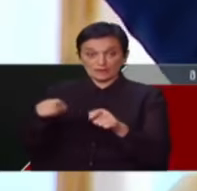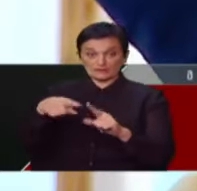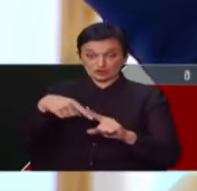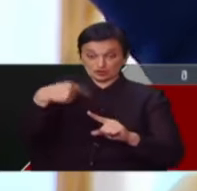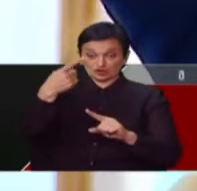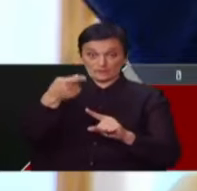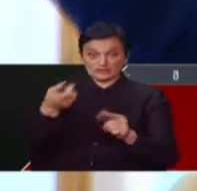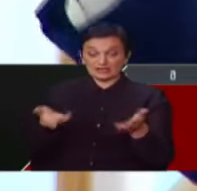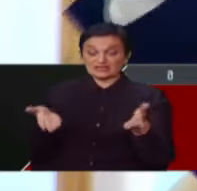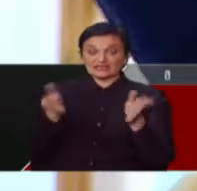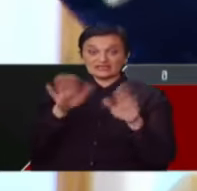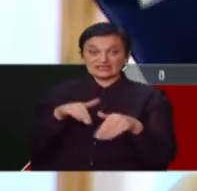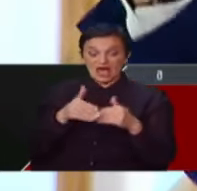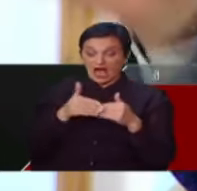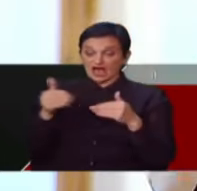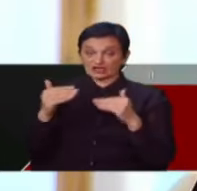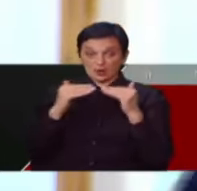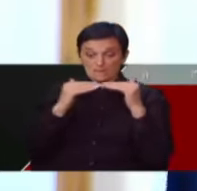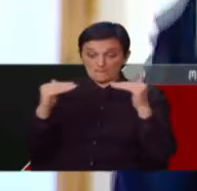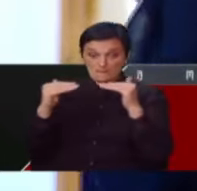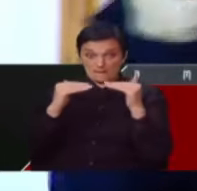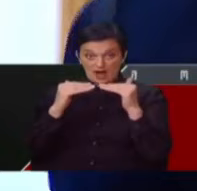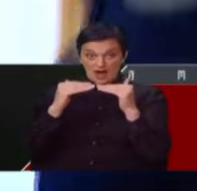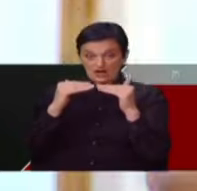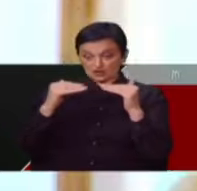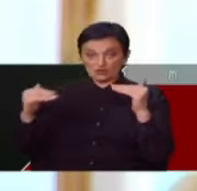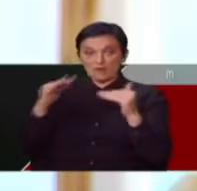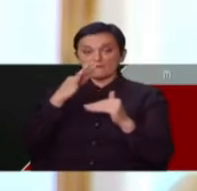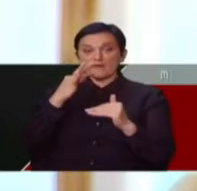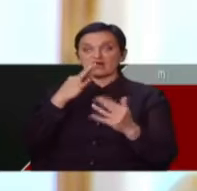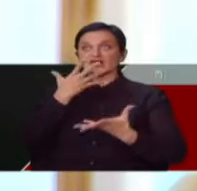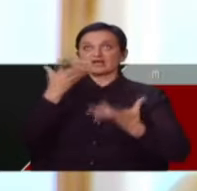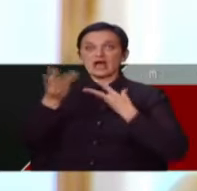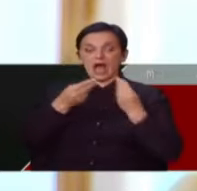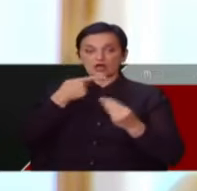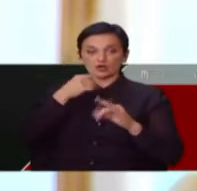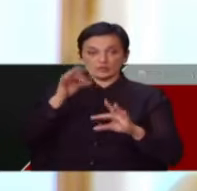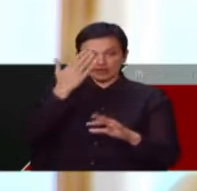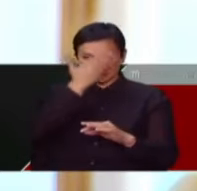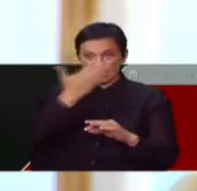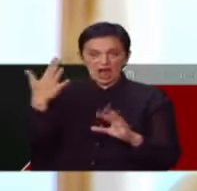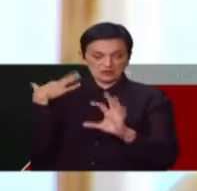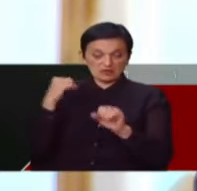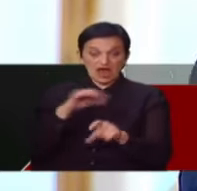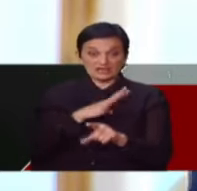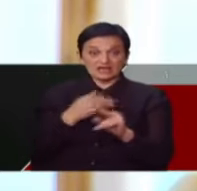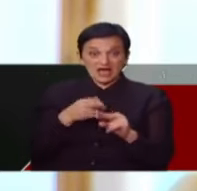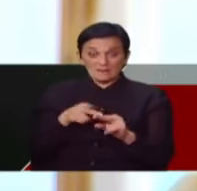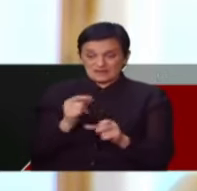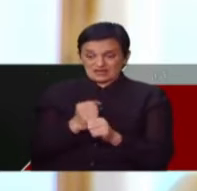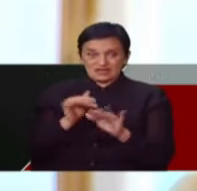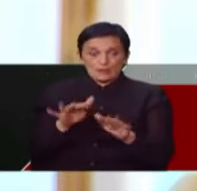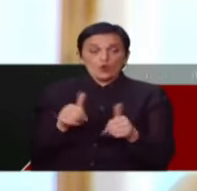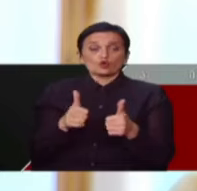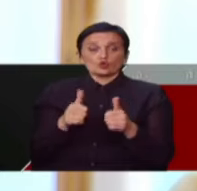რომ დარჩებიან მიღმა, ბარიერს მიღმა, გაგვიყალბეს, სწორედ ჩვენ ვიგებდითო, ხალხის ხარდაჭერით ვიყავითო. აი ამისთვის კეთდითო,